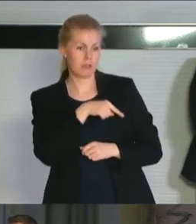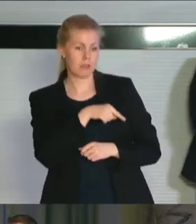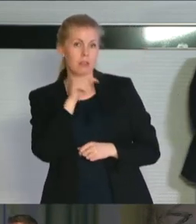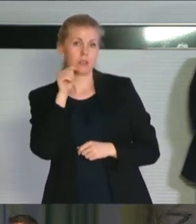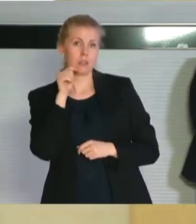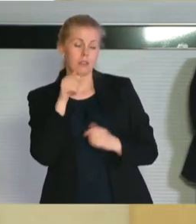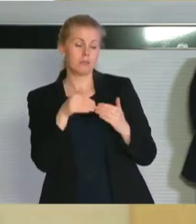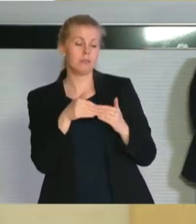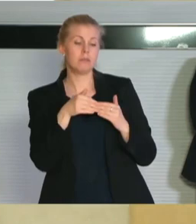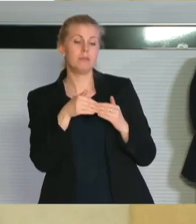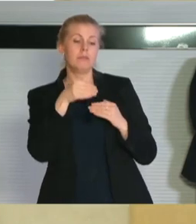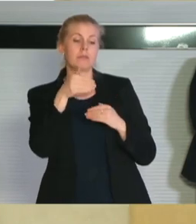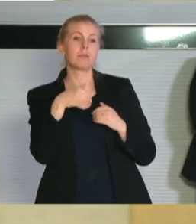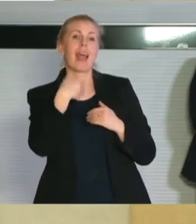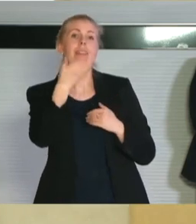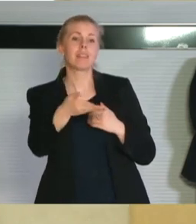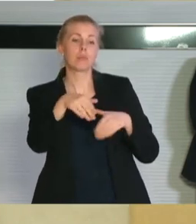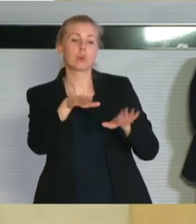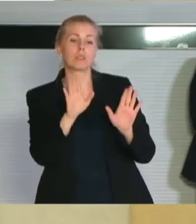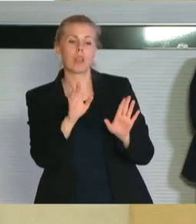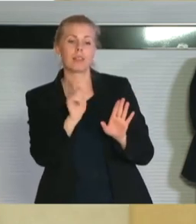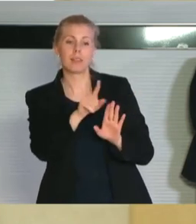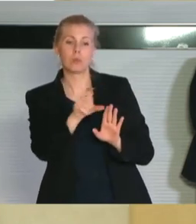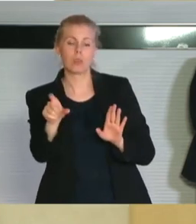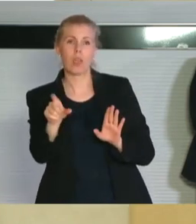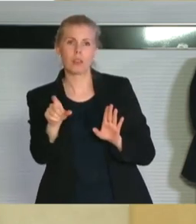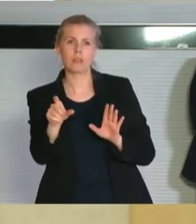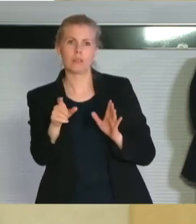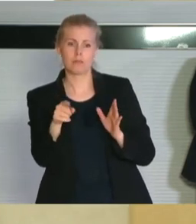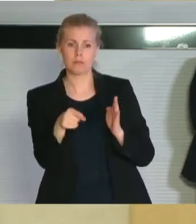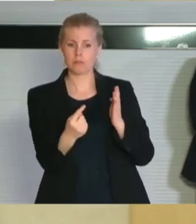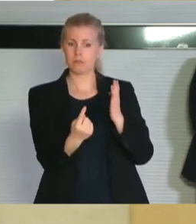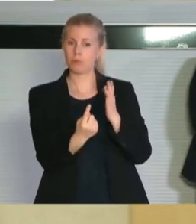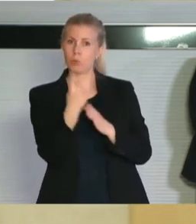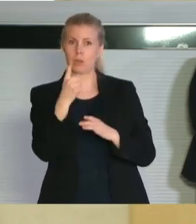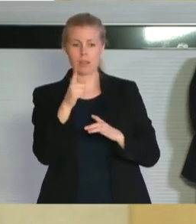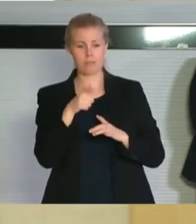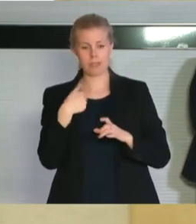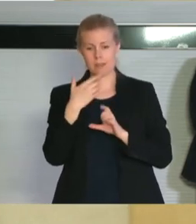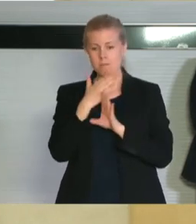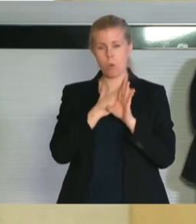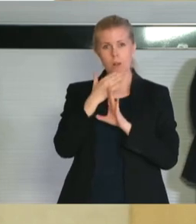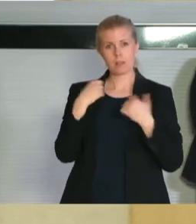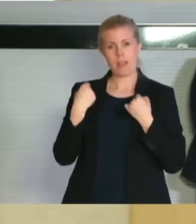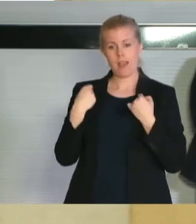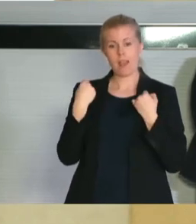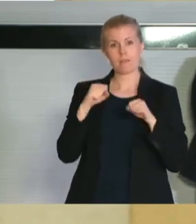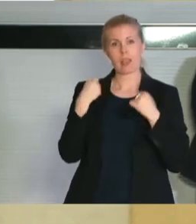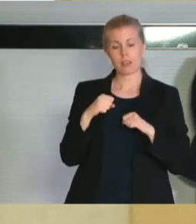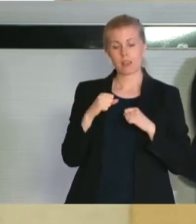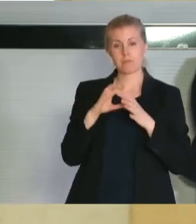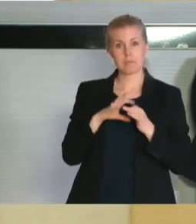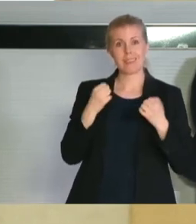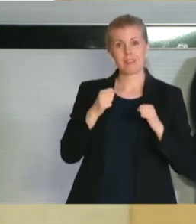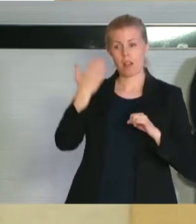uken etter påske nå kan bli et veiskille? Gitt at man da har fått målt effekten av tiltakene som ble satt i verk, og at man ved